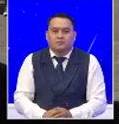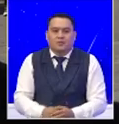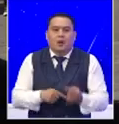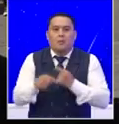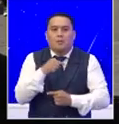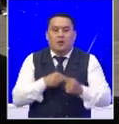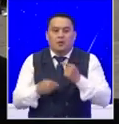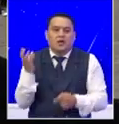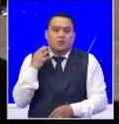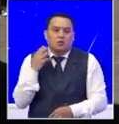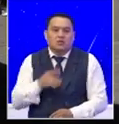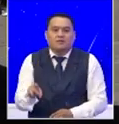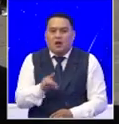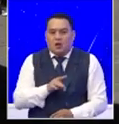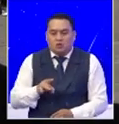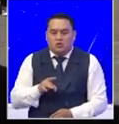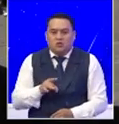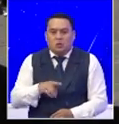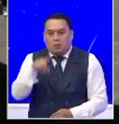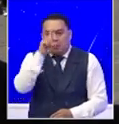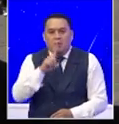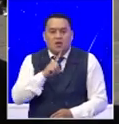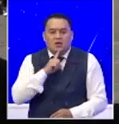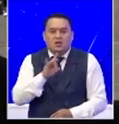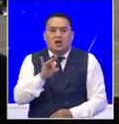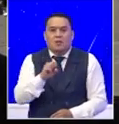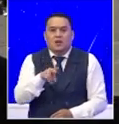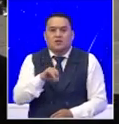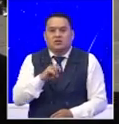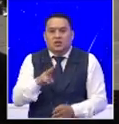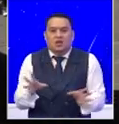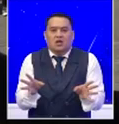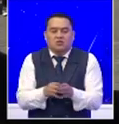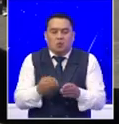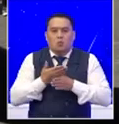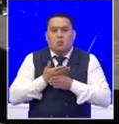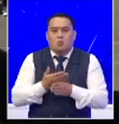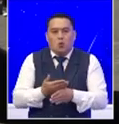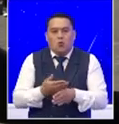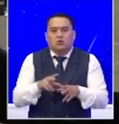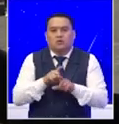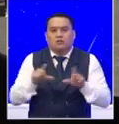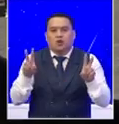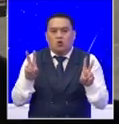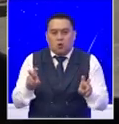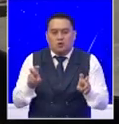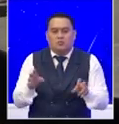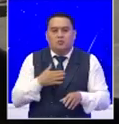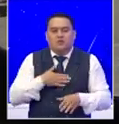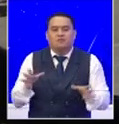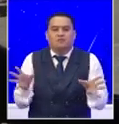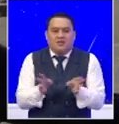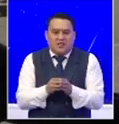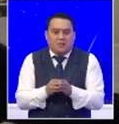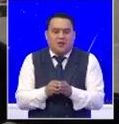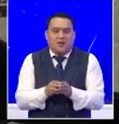Предприниматели Кирбулакского района в священный месяц Рамадан сплотились и организовали помощь под лозунгом «Безбергемес». В этот